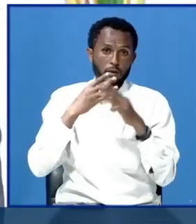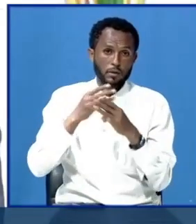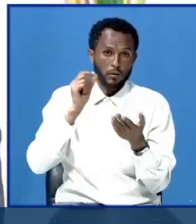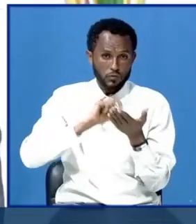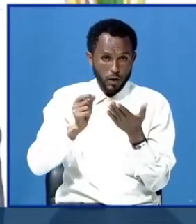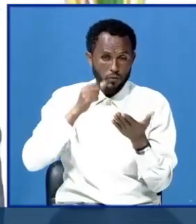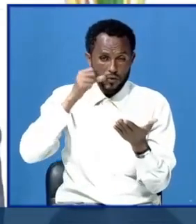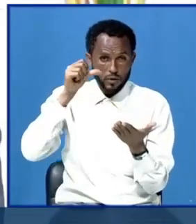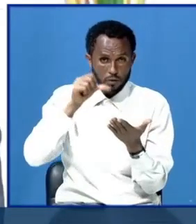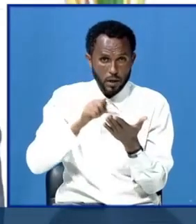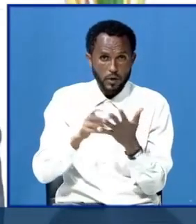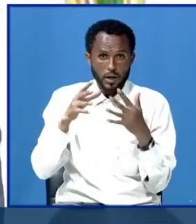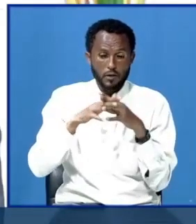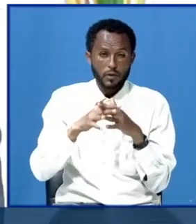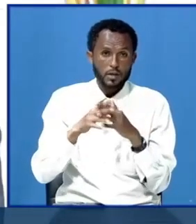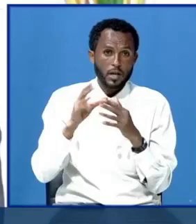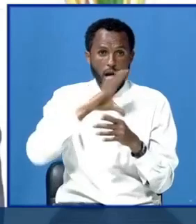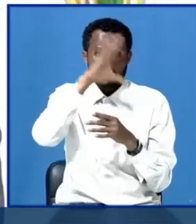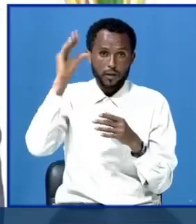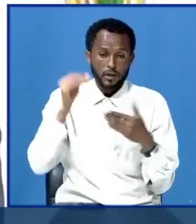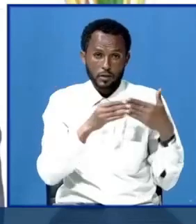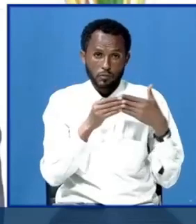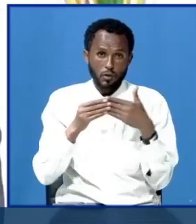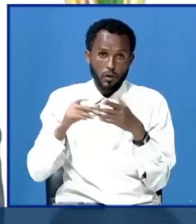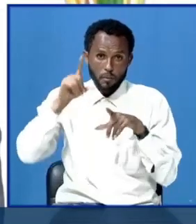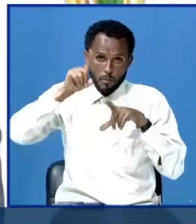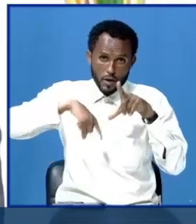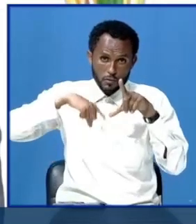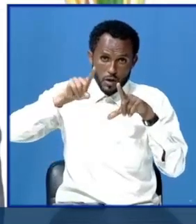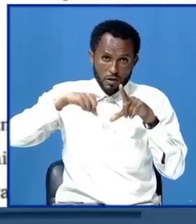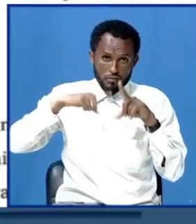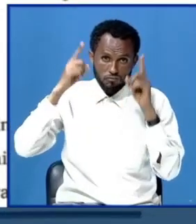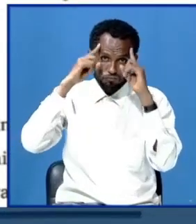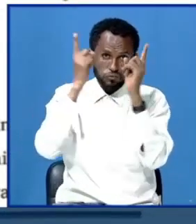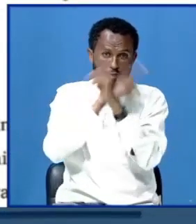ደብዳበ ሕብረት ኣፍሪካ ዝመርሖ ዘተ ሰላም መስመሩ ዝሰሓተን መንቀሊ እቲ